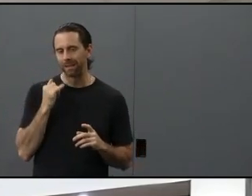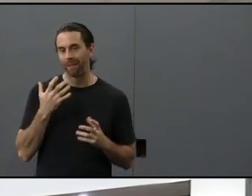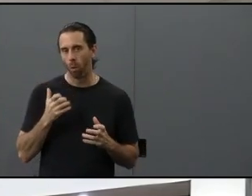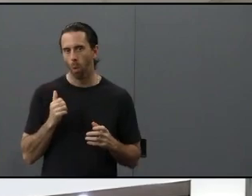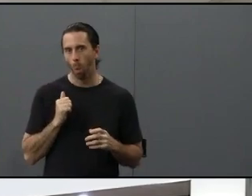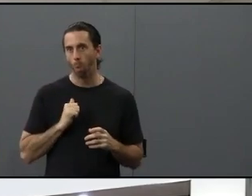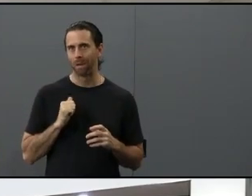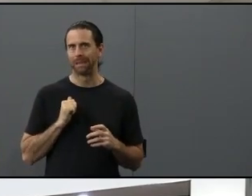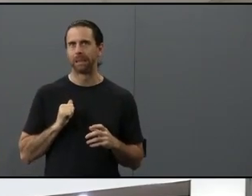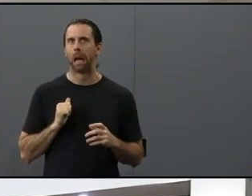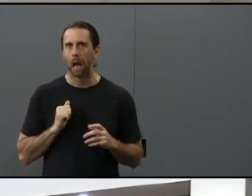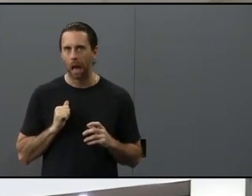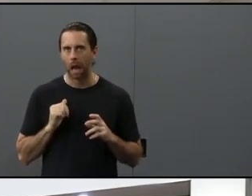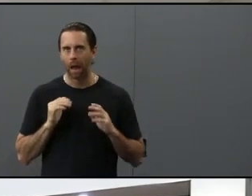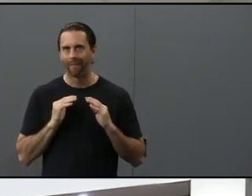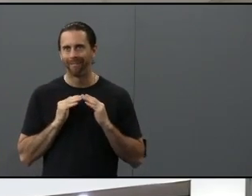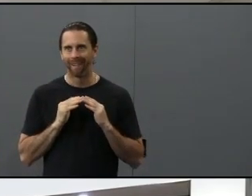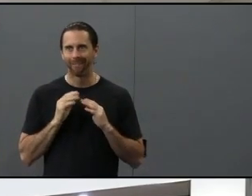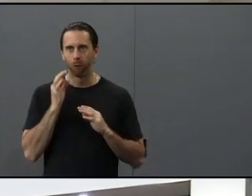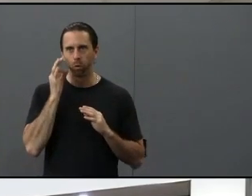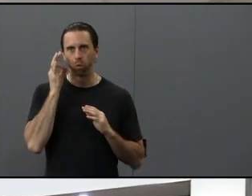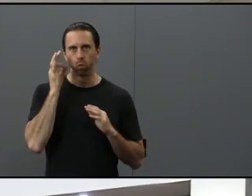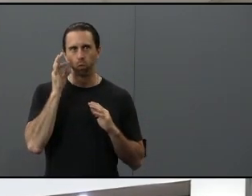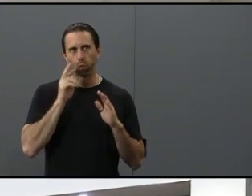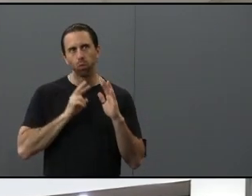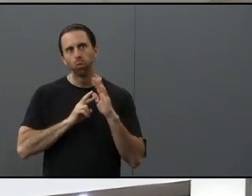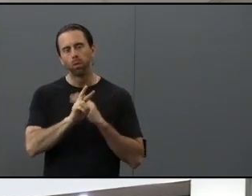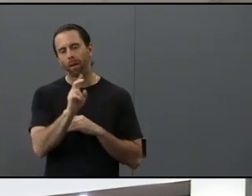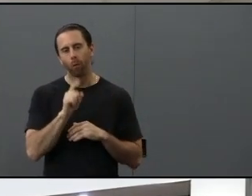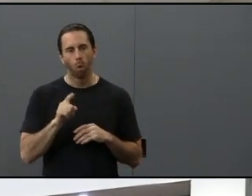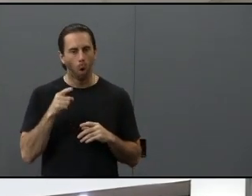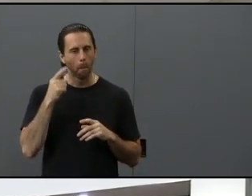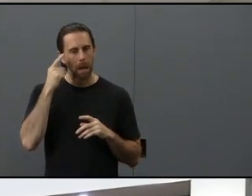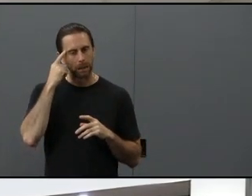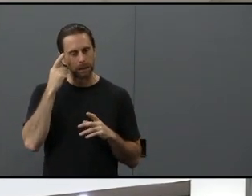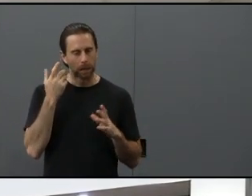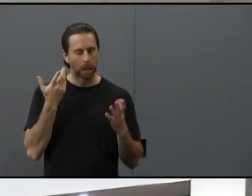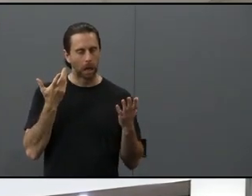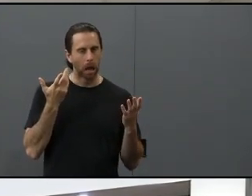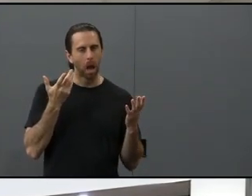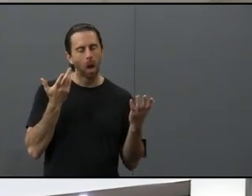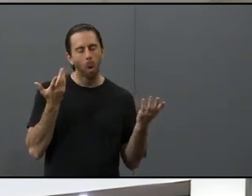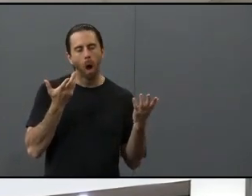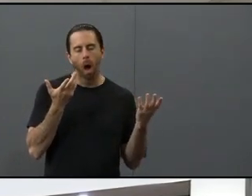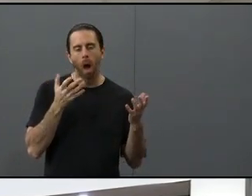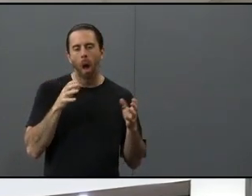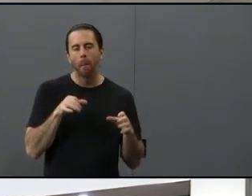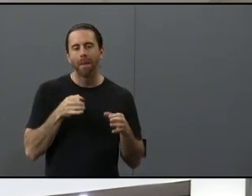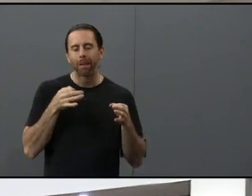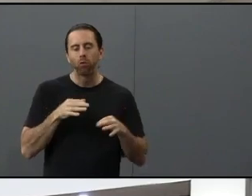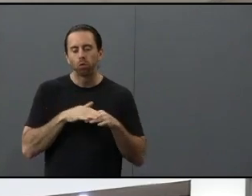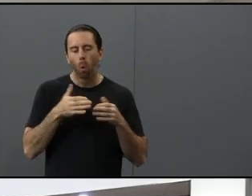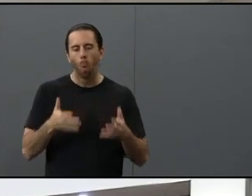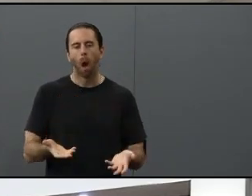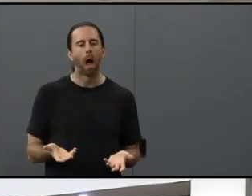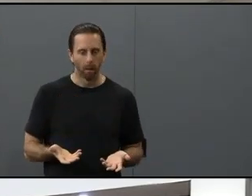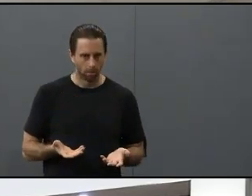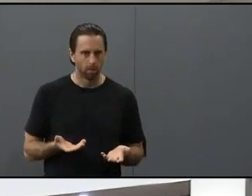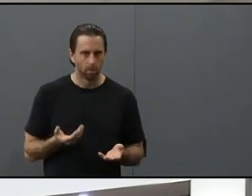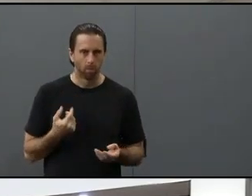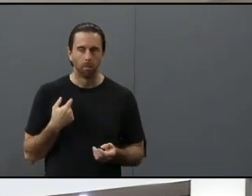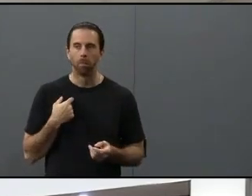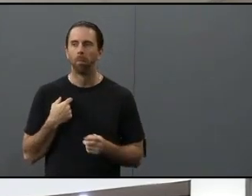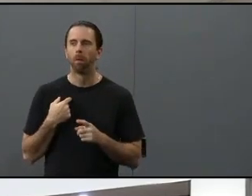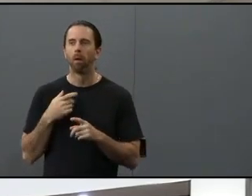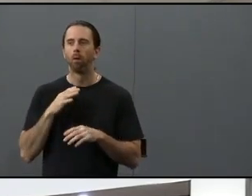la ville du futur ben il faut il faut repenser les paradigme sur lequel on prend des décisions euh là je regarde toute la